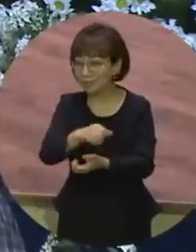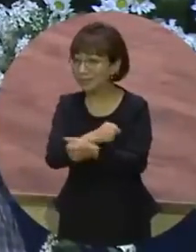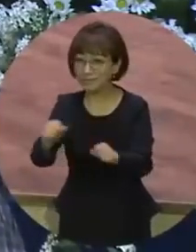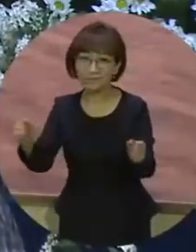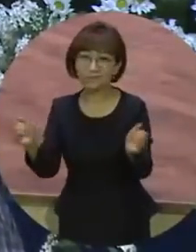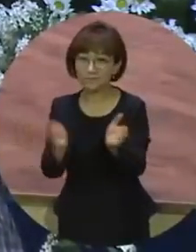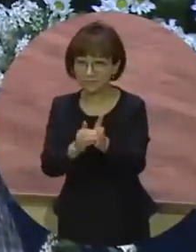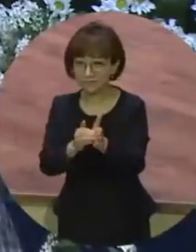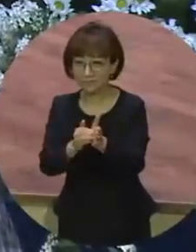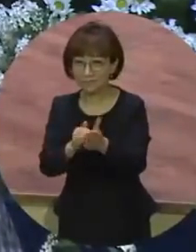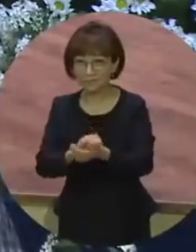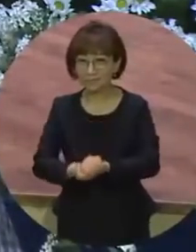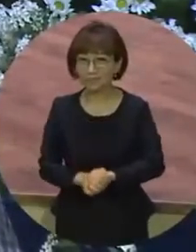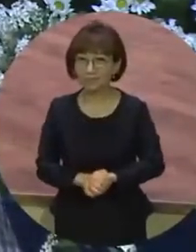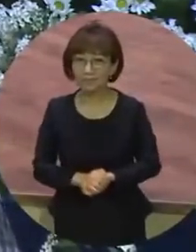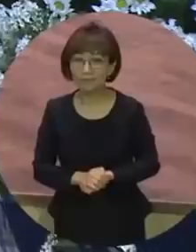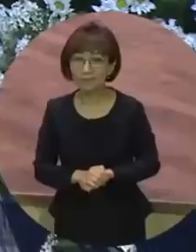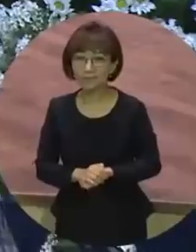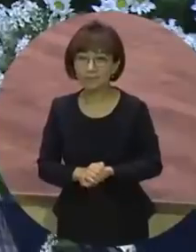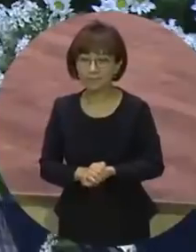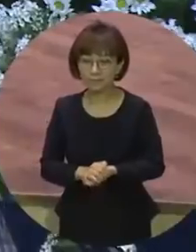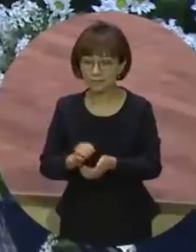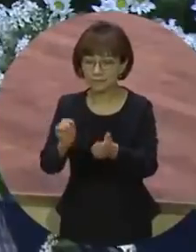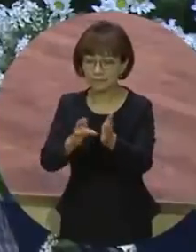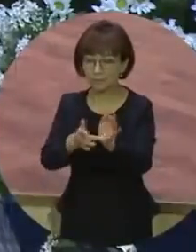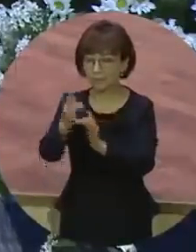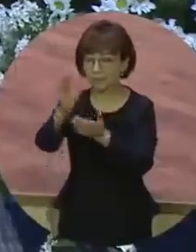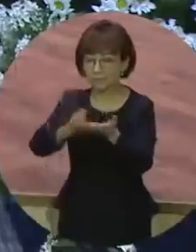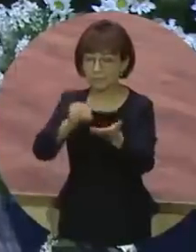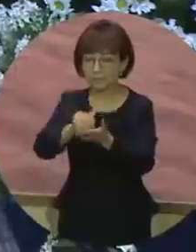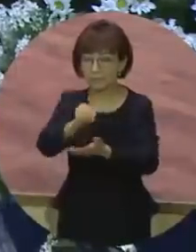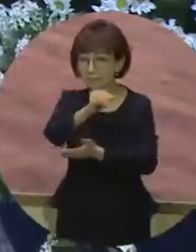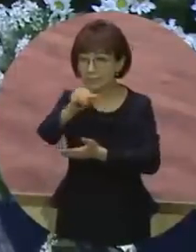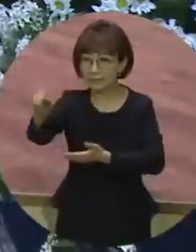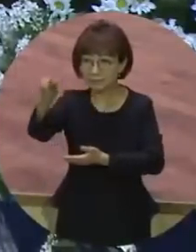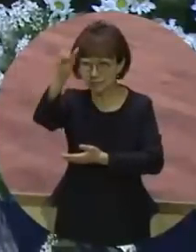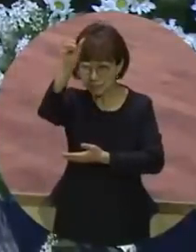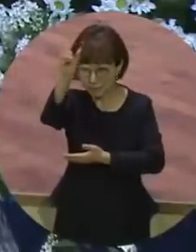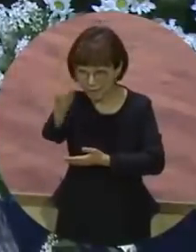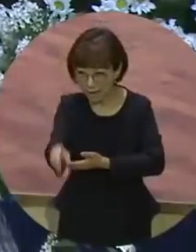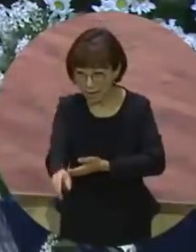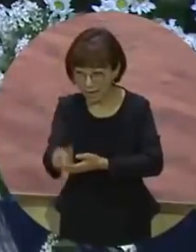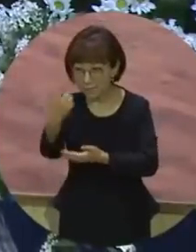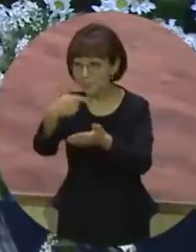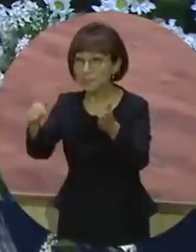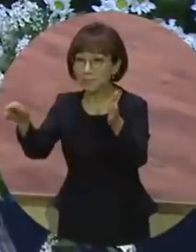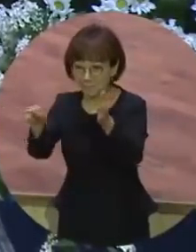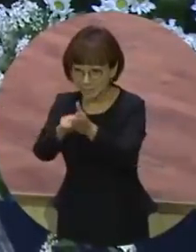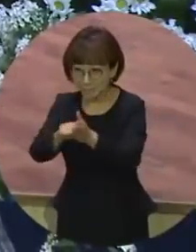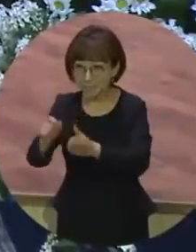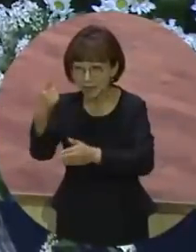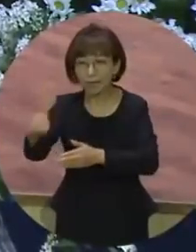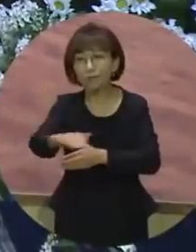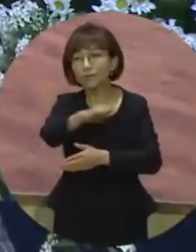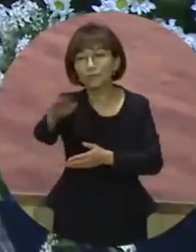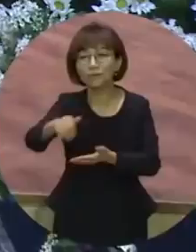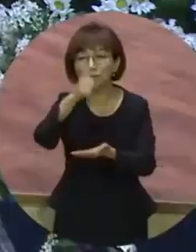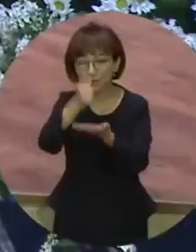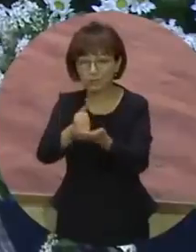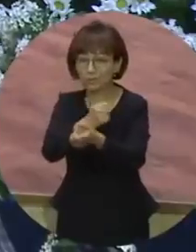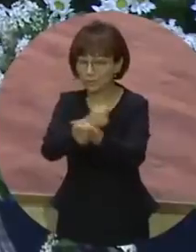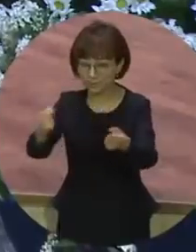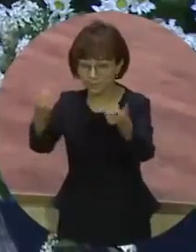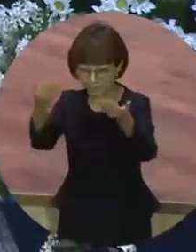그리스도의 이 십자가의 흉악한 이 처형을 통해서 그를 믿기 때문에 우리는 죄사함 받았기 때문에 우리는 죄에서 해방된